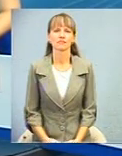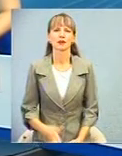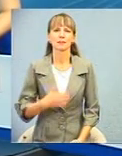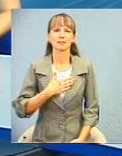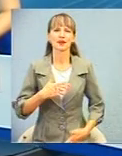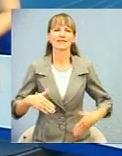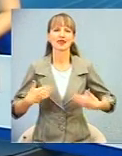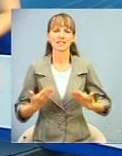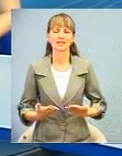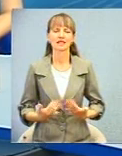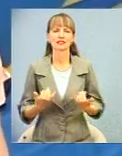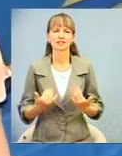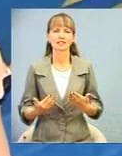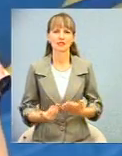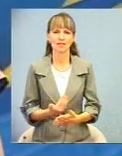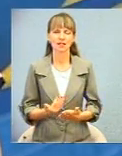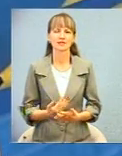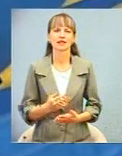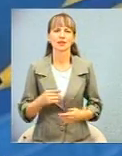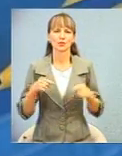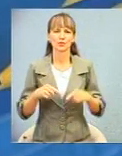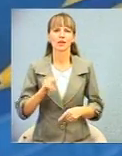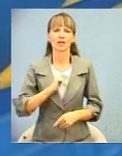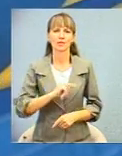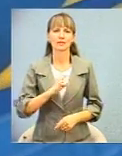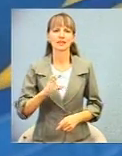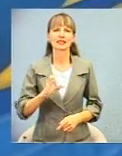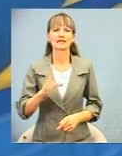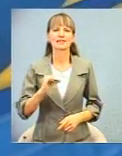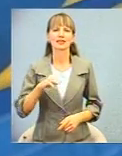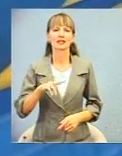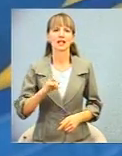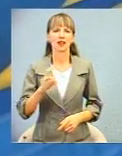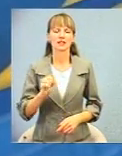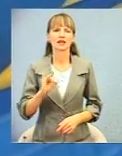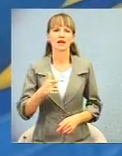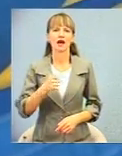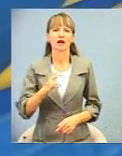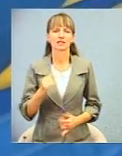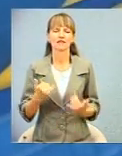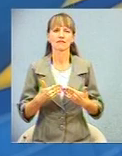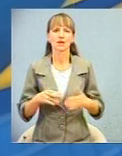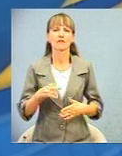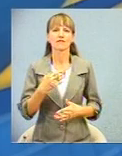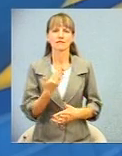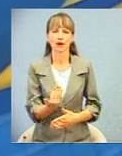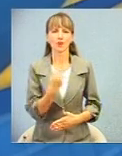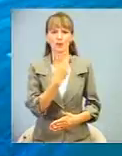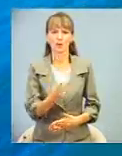Мої вітання в ефірі «Телекур'єр». В студії новин працюють Світлана Левич та Ганна Кириченко. Сьогодні у випуску ви